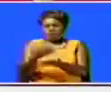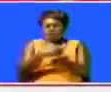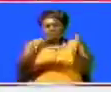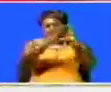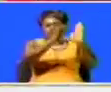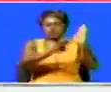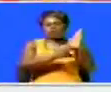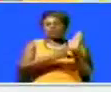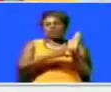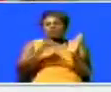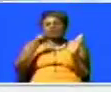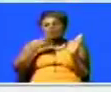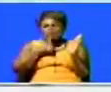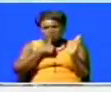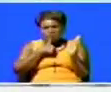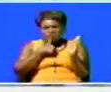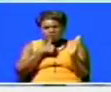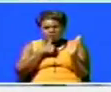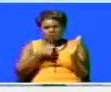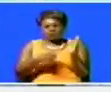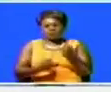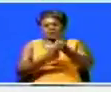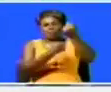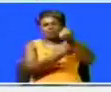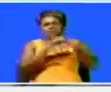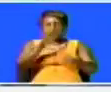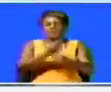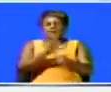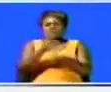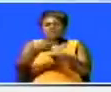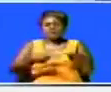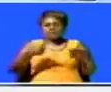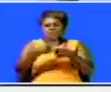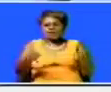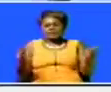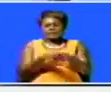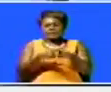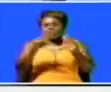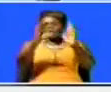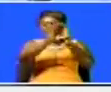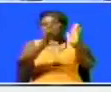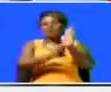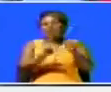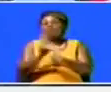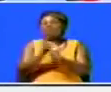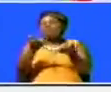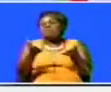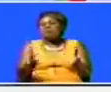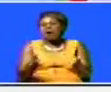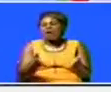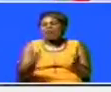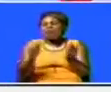mpya. Ulikuwa mchakato uliopigiwa debe kwa miongo kadhaa kabla. Isitoshe, hata katiba inotumika sasa ni ile ya